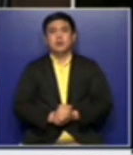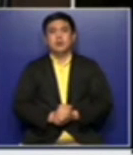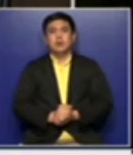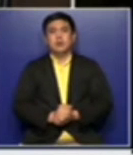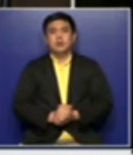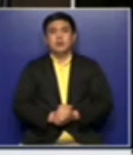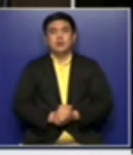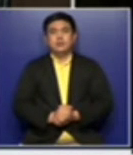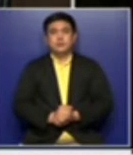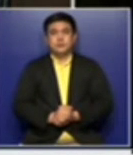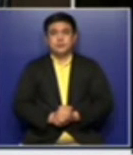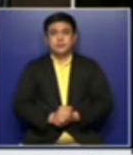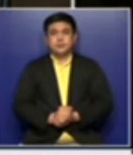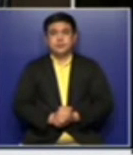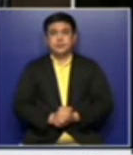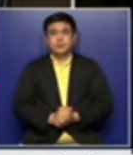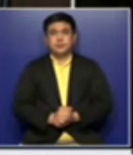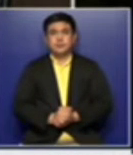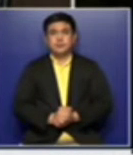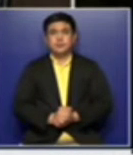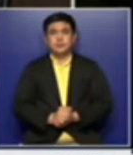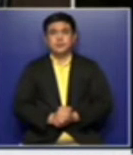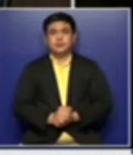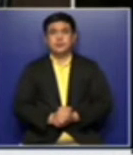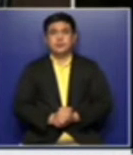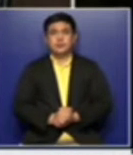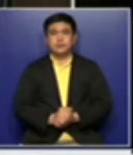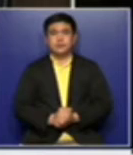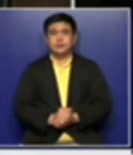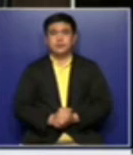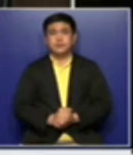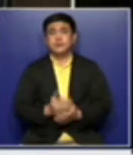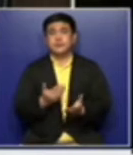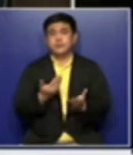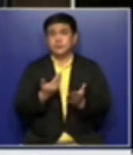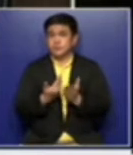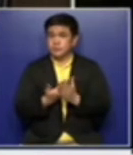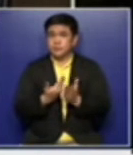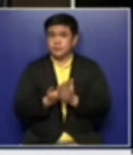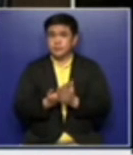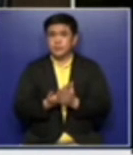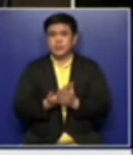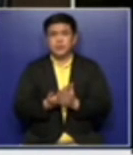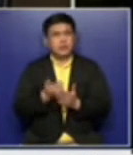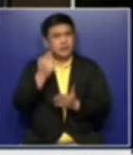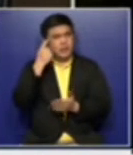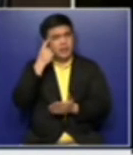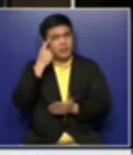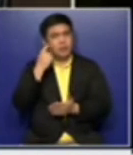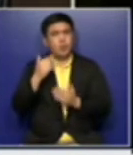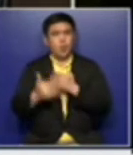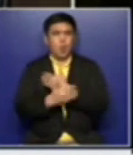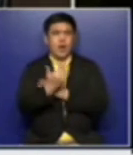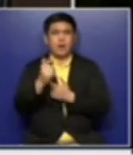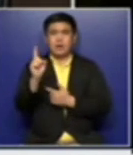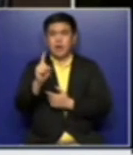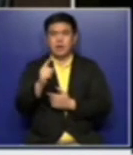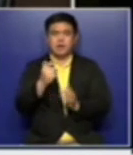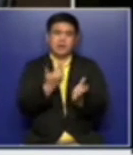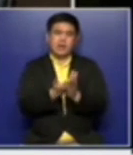เสียดุลทางด้านการจัดการทางด้านการเงินการคลังอาจจะไปสู่การล้มละลายทางด้านการคลัง